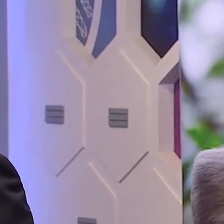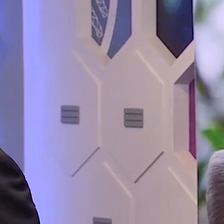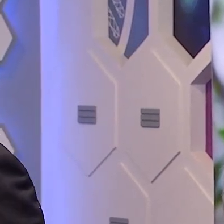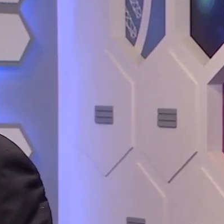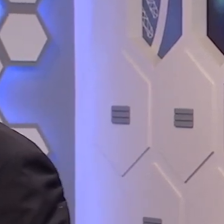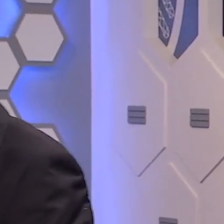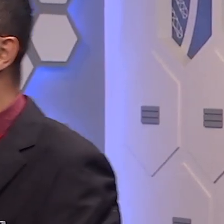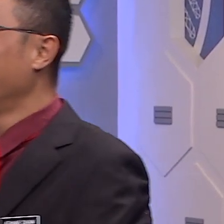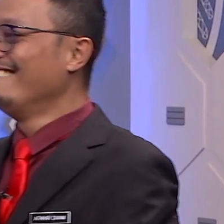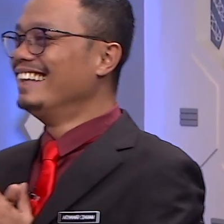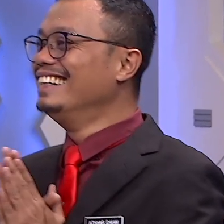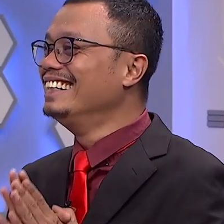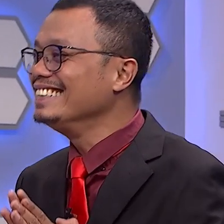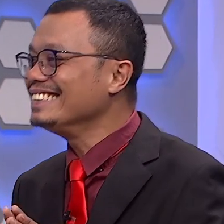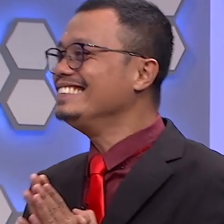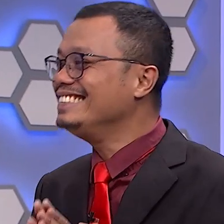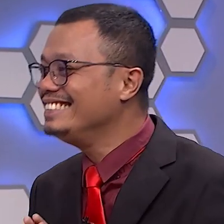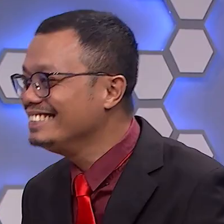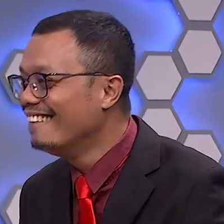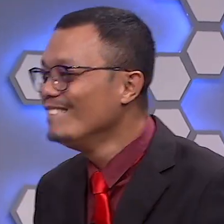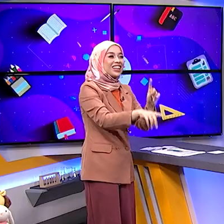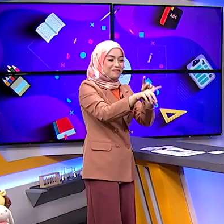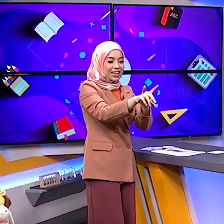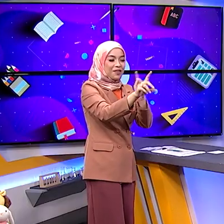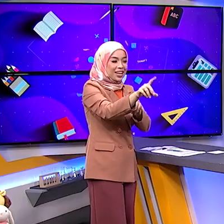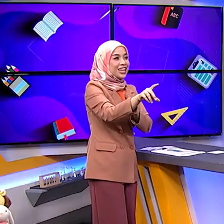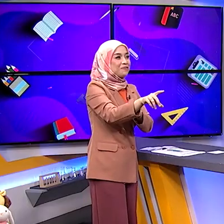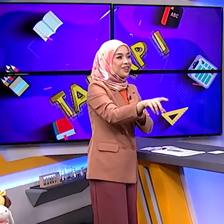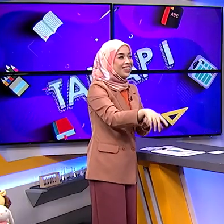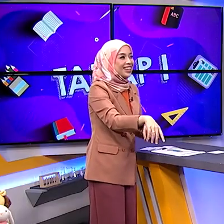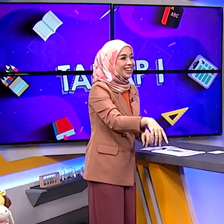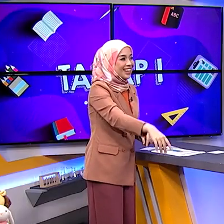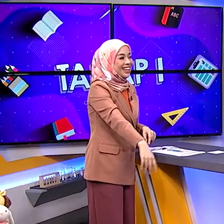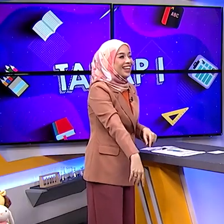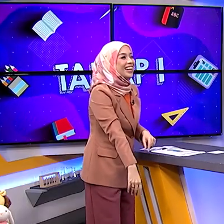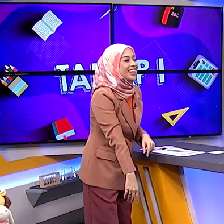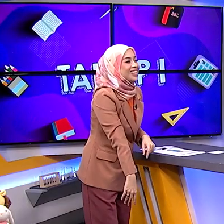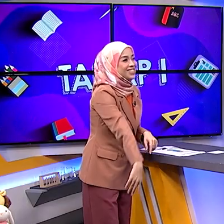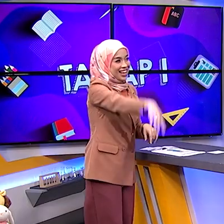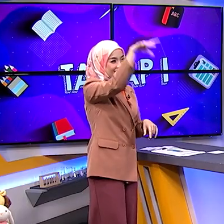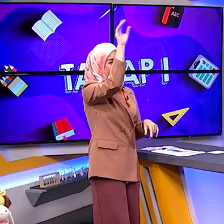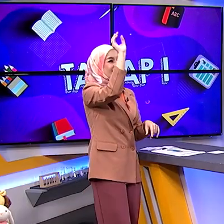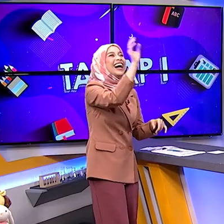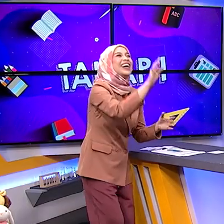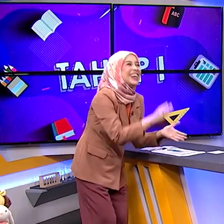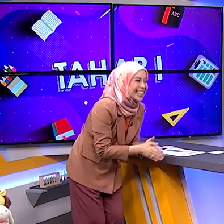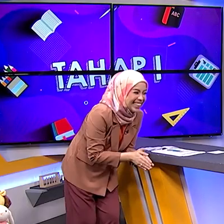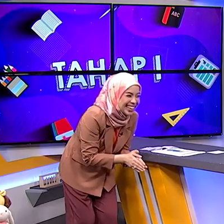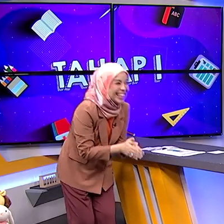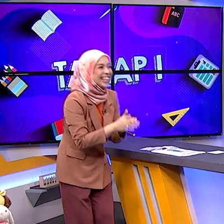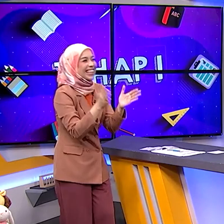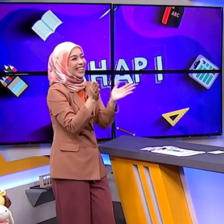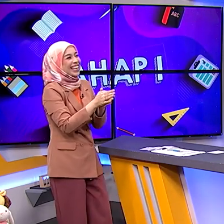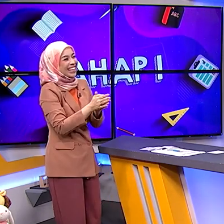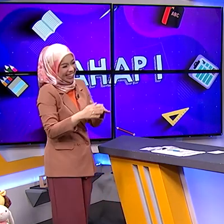Ular juga ke? Bukan, cikgu. Dia kalau dia bagi tahu ini sebab apa? Dia... Gajah. Yeah. Oh,